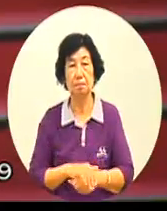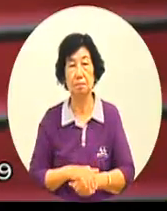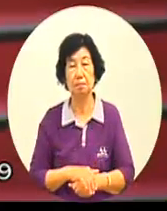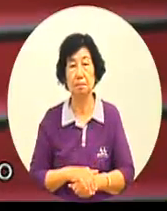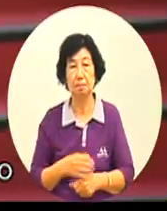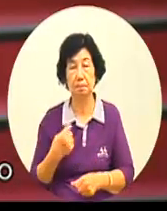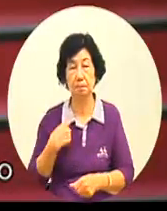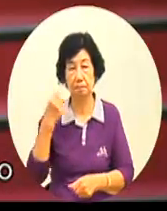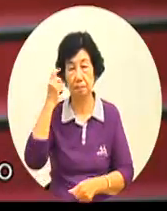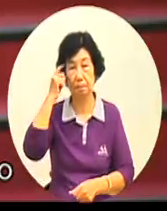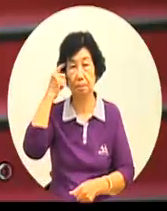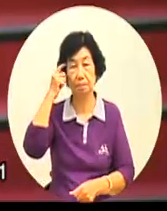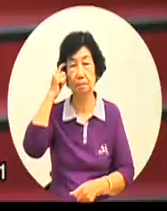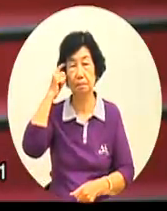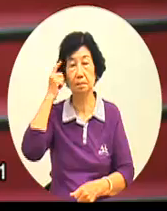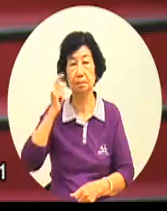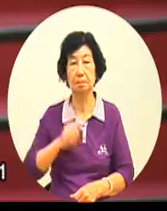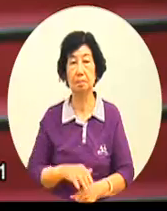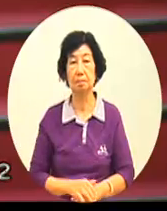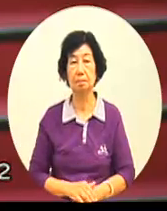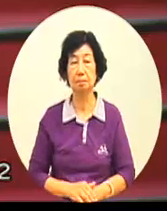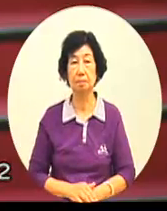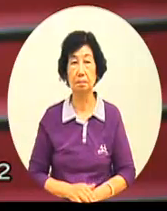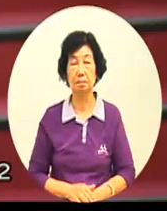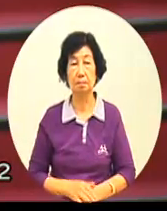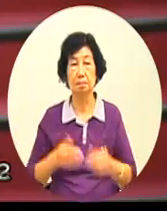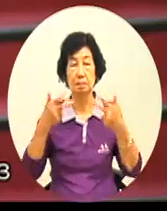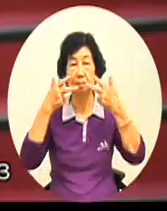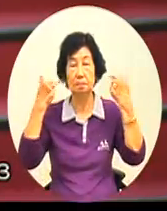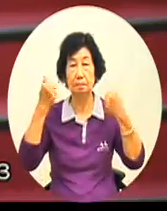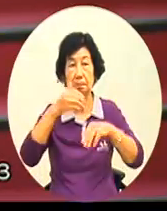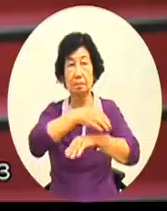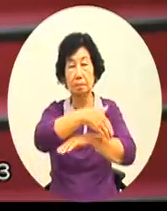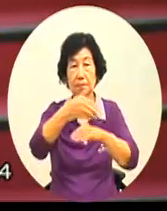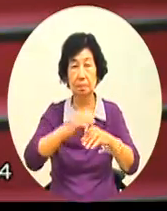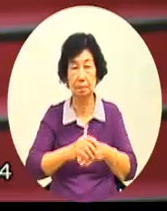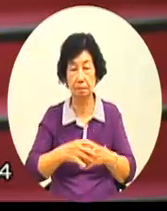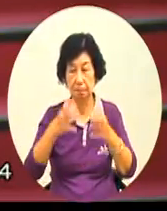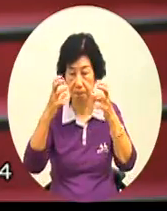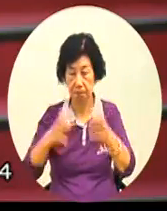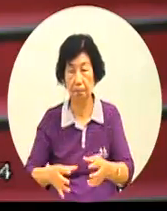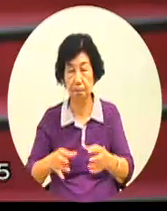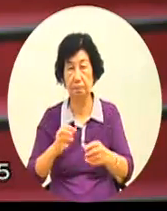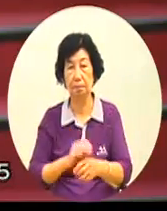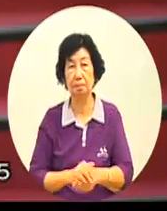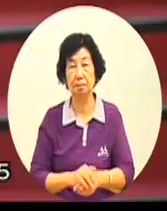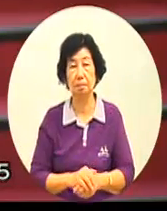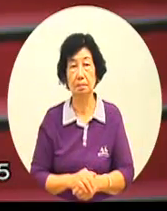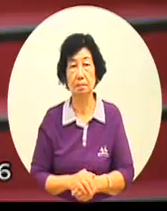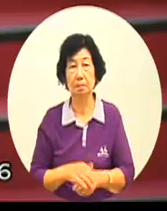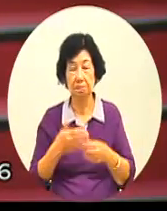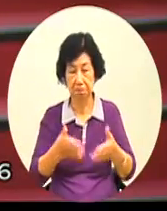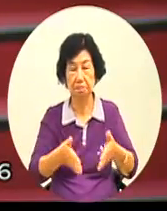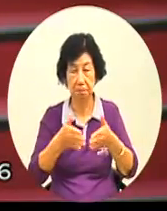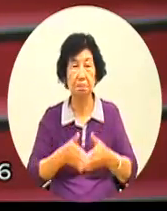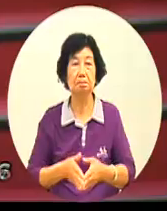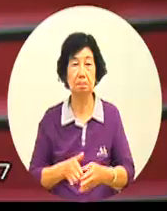我认为我们原乡的建设是非常重要